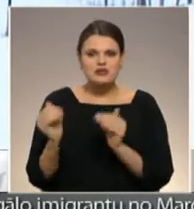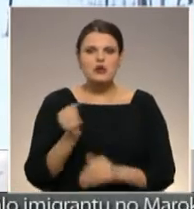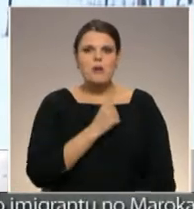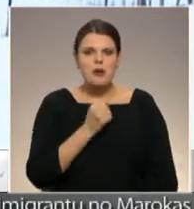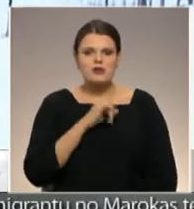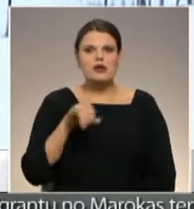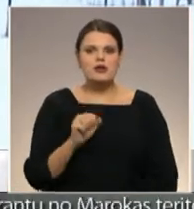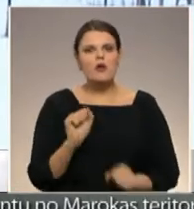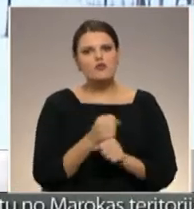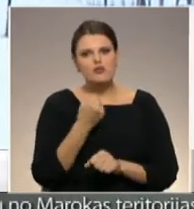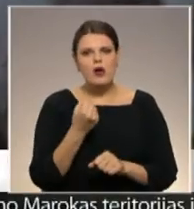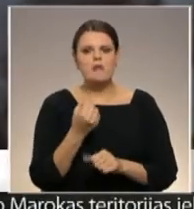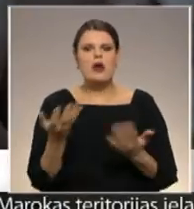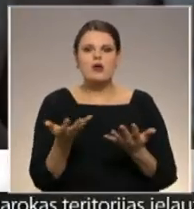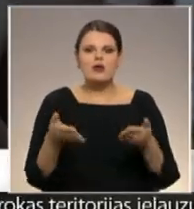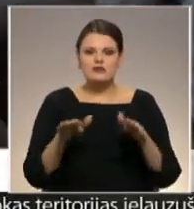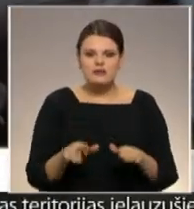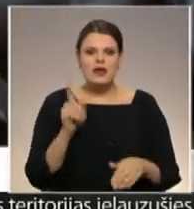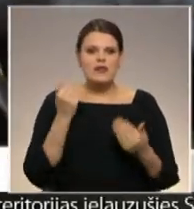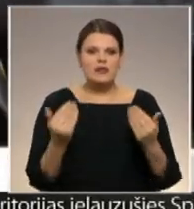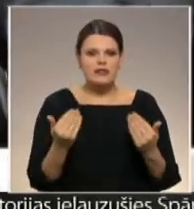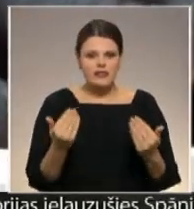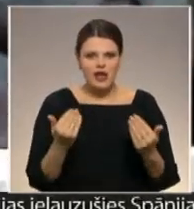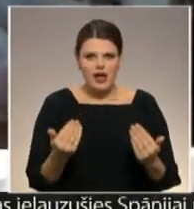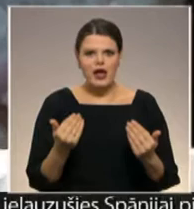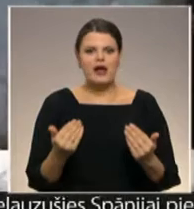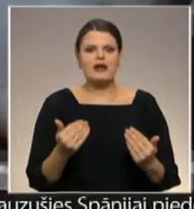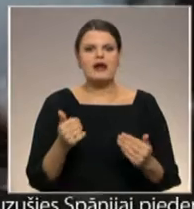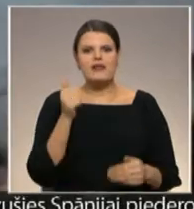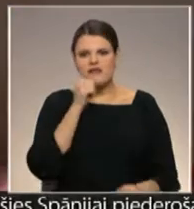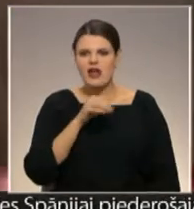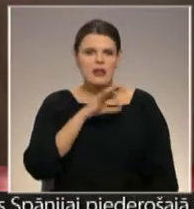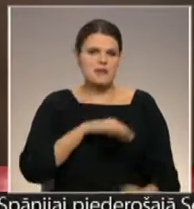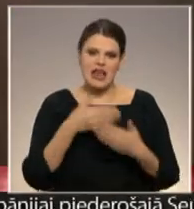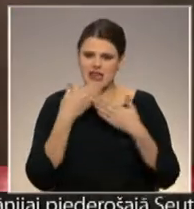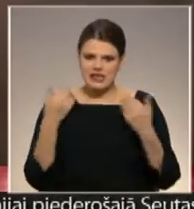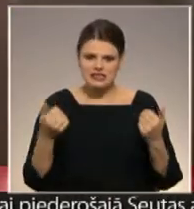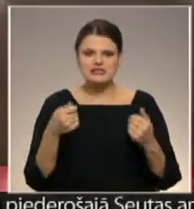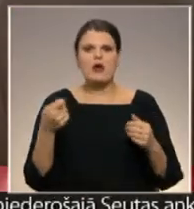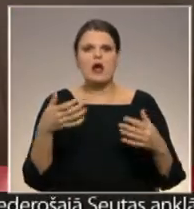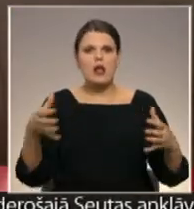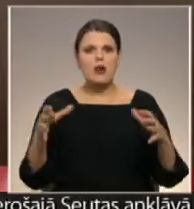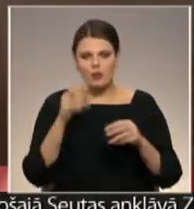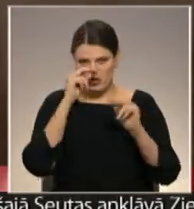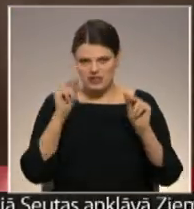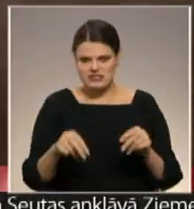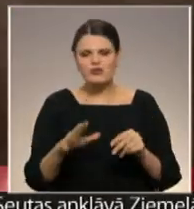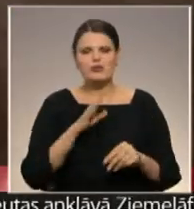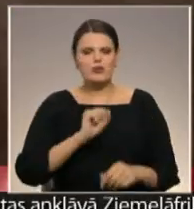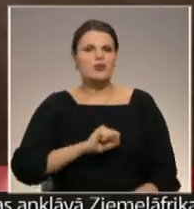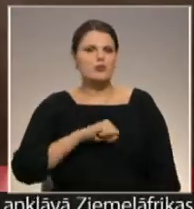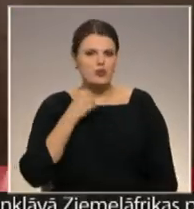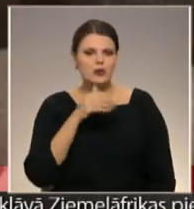nu tomēr mums ir kas palicis. Pagaidām redzēt vēl peļņas nav. Ganāmpulka zaudēšana bija emocionāli